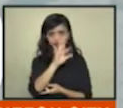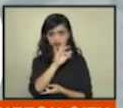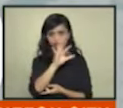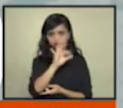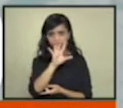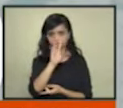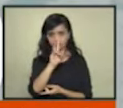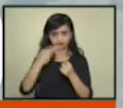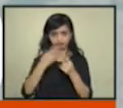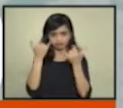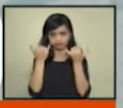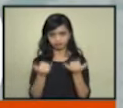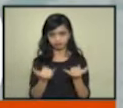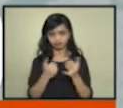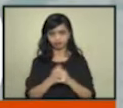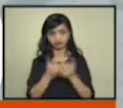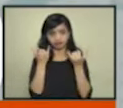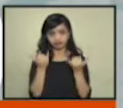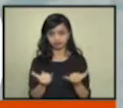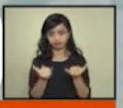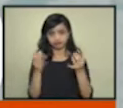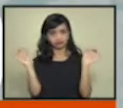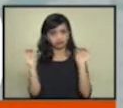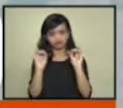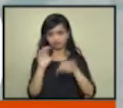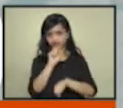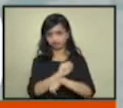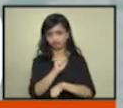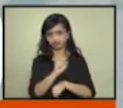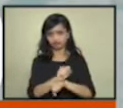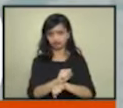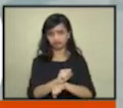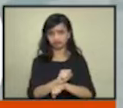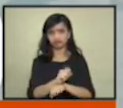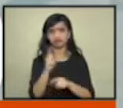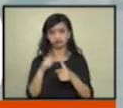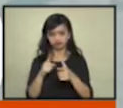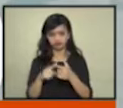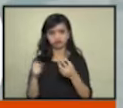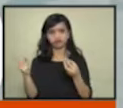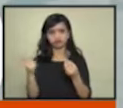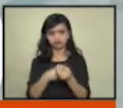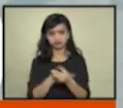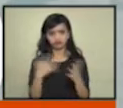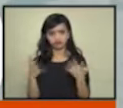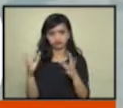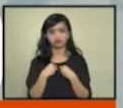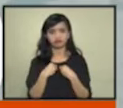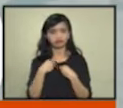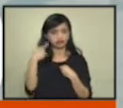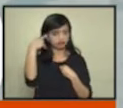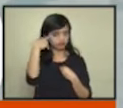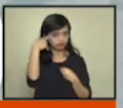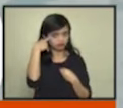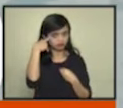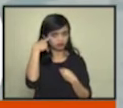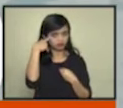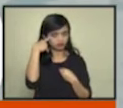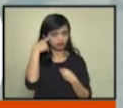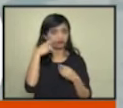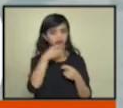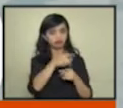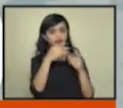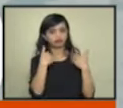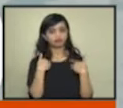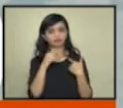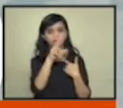1973 hanggang ngayon. Ngayon, walang trabaho. Tatanggalin kami na walang ibigay. Okay. Tatay Pepe, oh. Makakatanggap